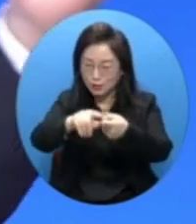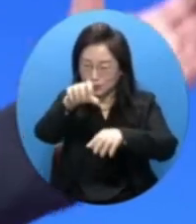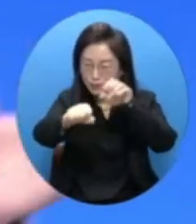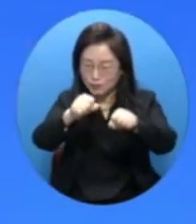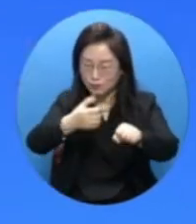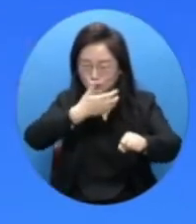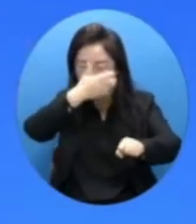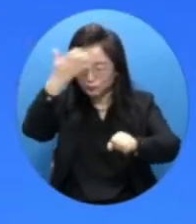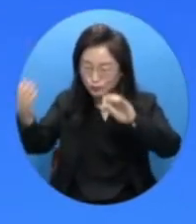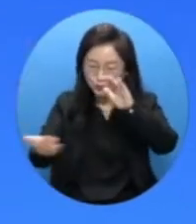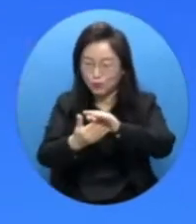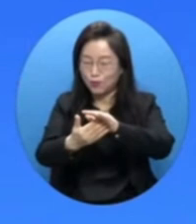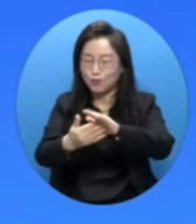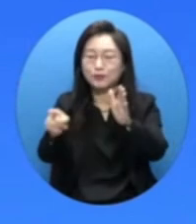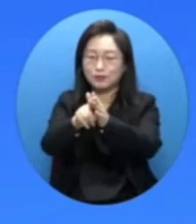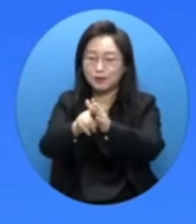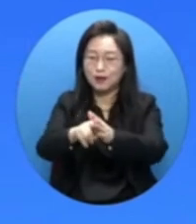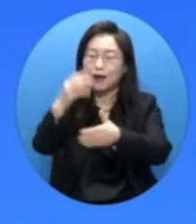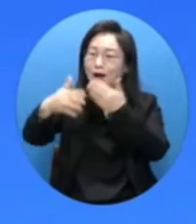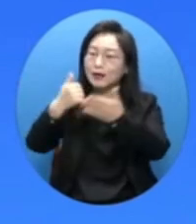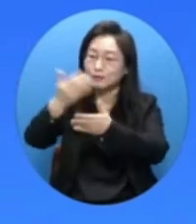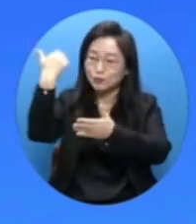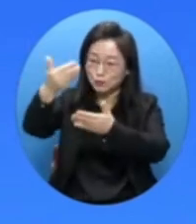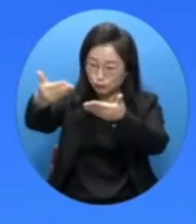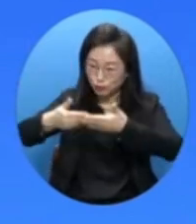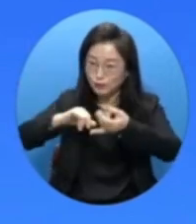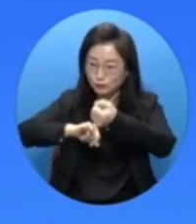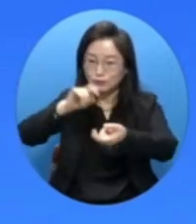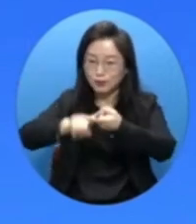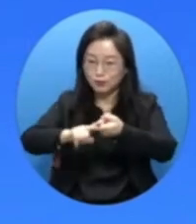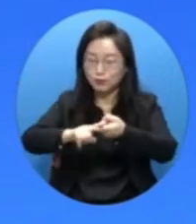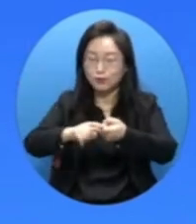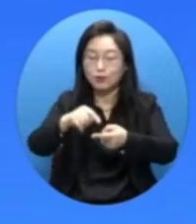하나님의 약속하신 그 땅을 내게 주시옵소서